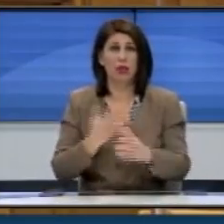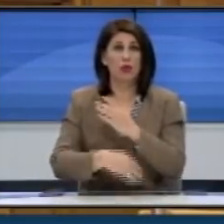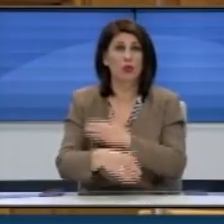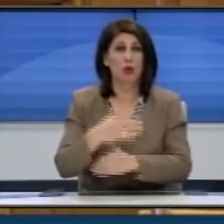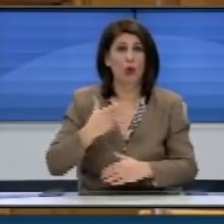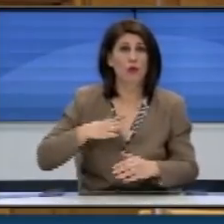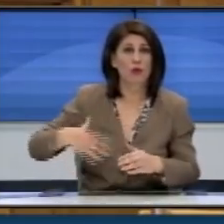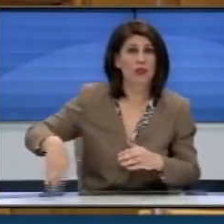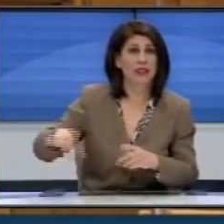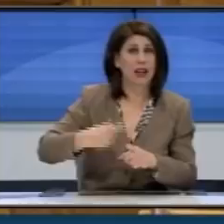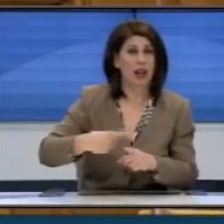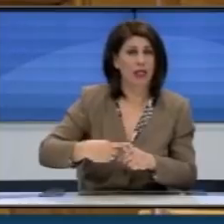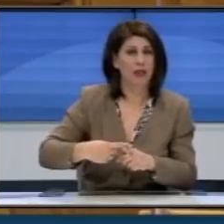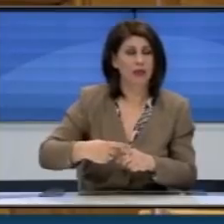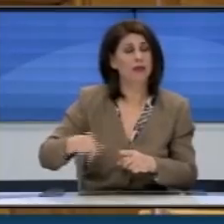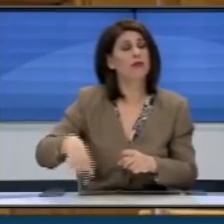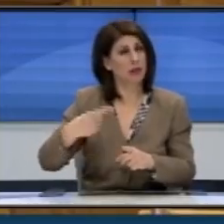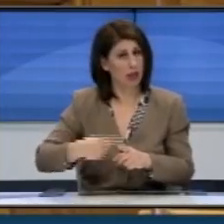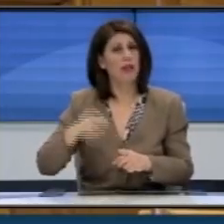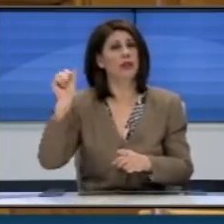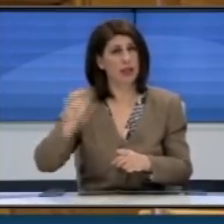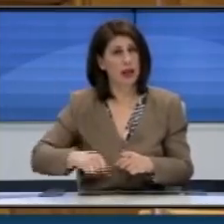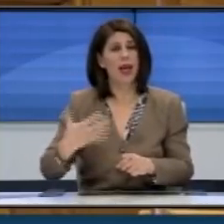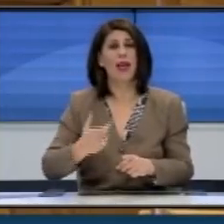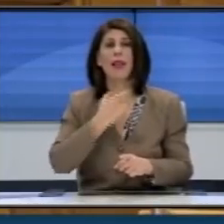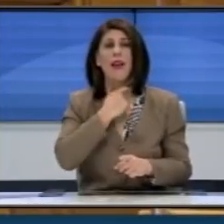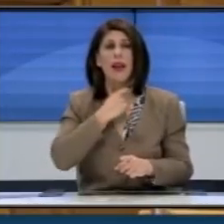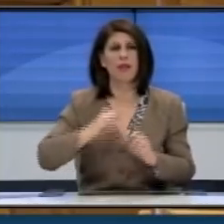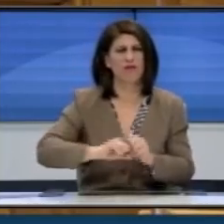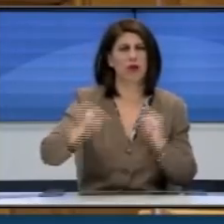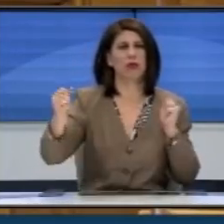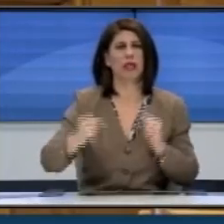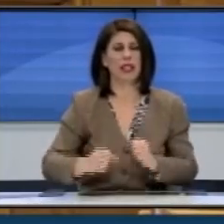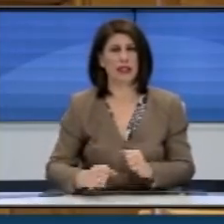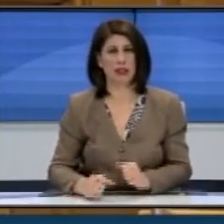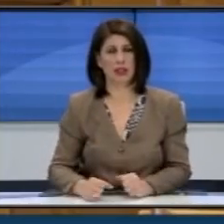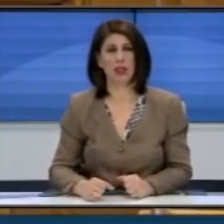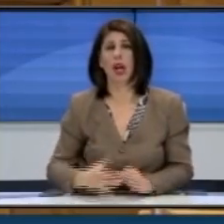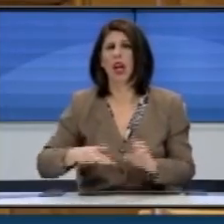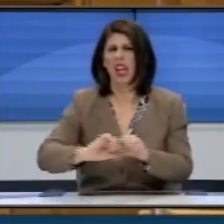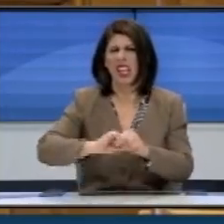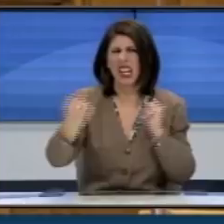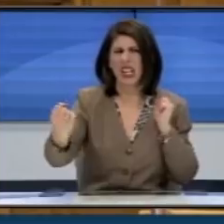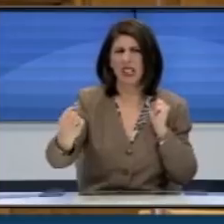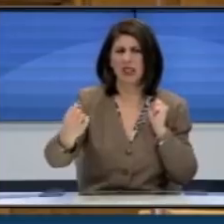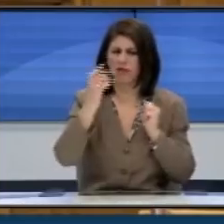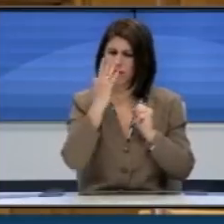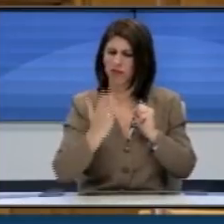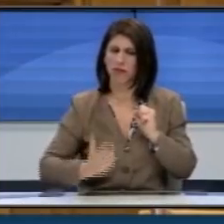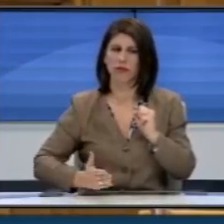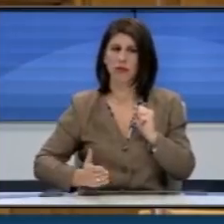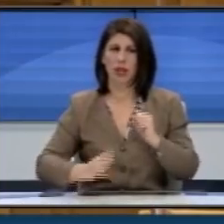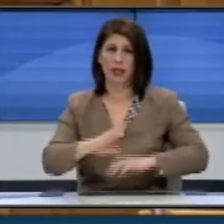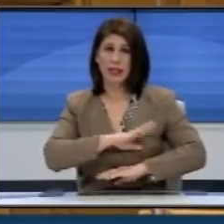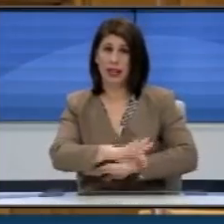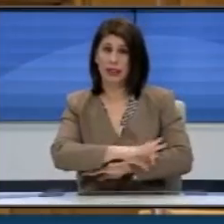του κόσμου. Ο λαός όντως έχει ανάγκη από ρήξη. Ρήξη με τη στρατηγική του μεγάλου